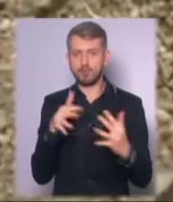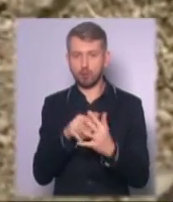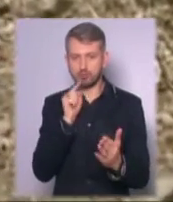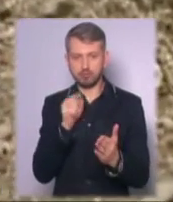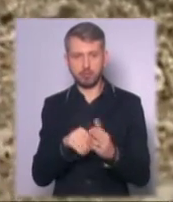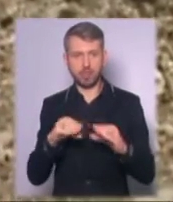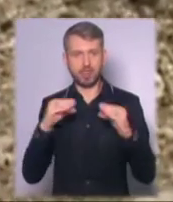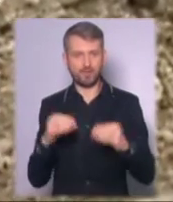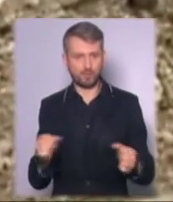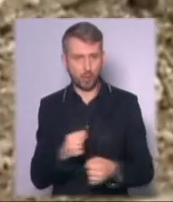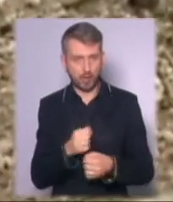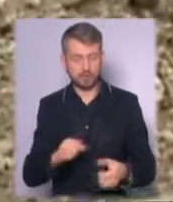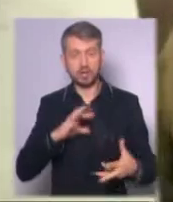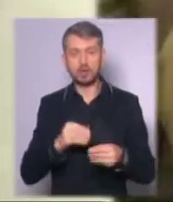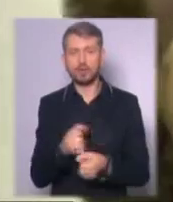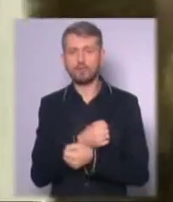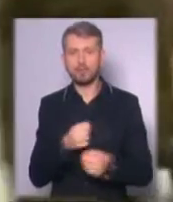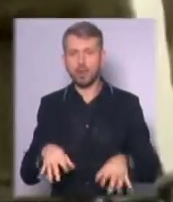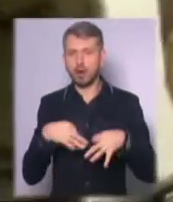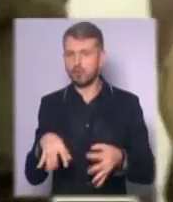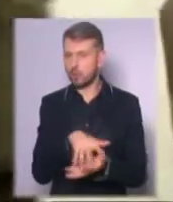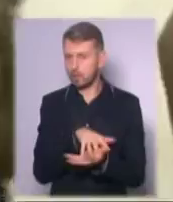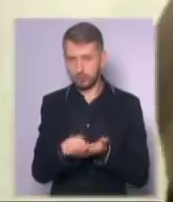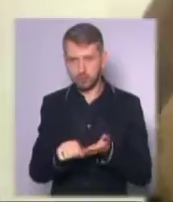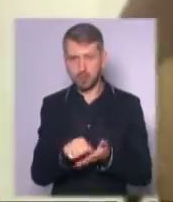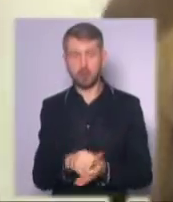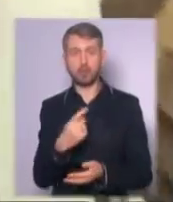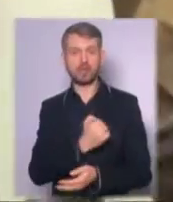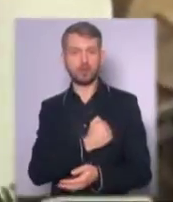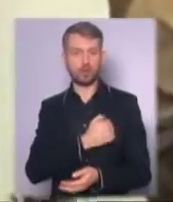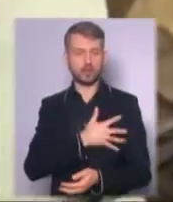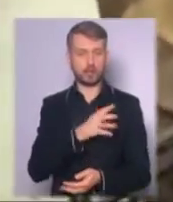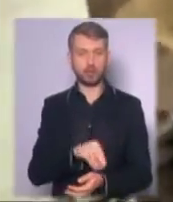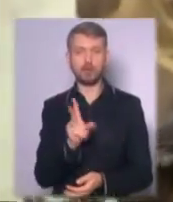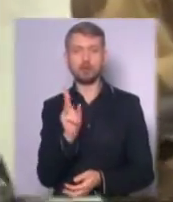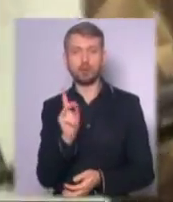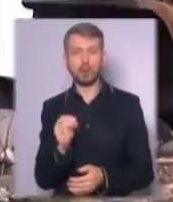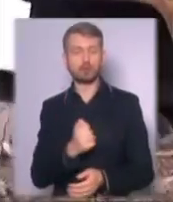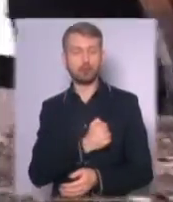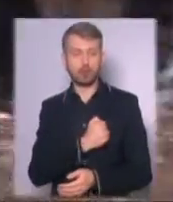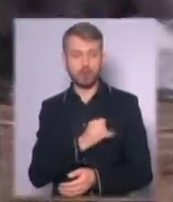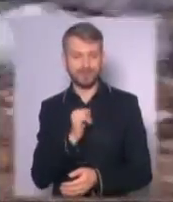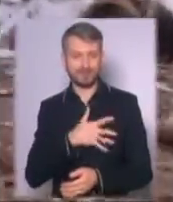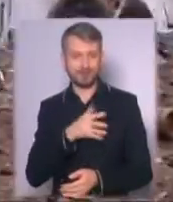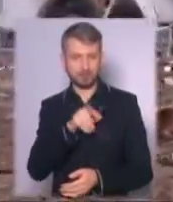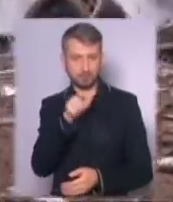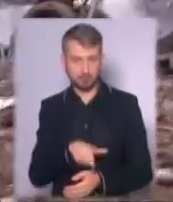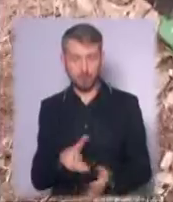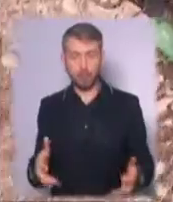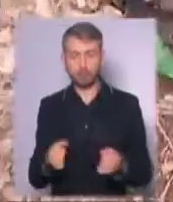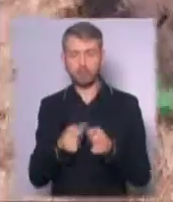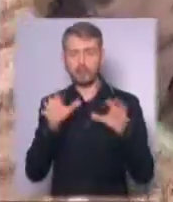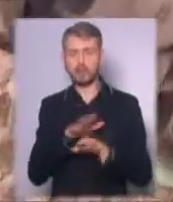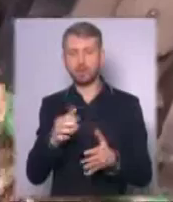на фугас. Унаслідок вибуху авто було повністю знищено. Один військовий загинув, другого солдата та тіло загиблого захопили незаконні